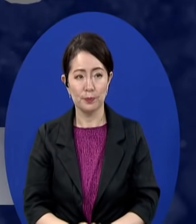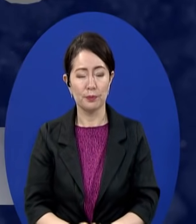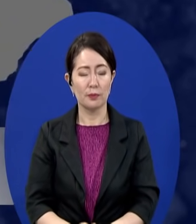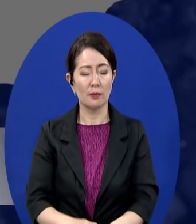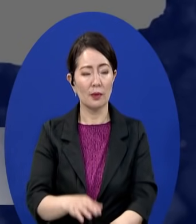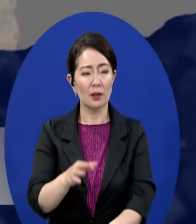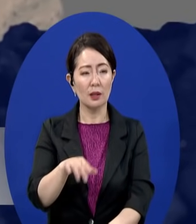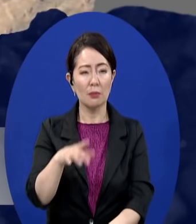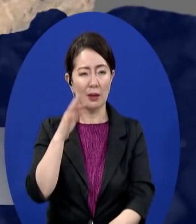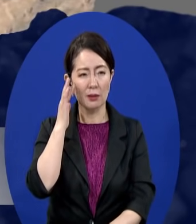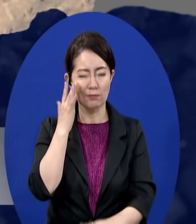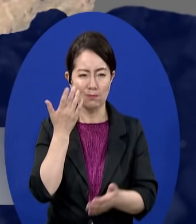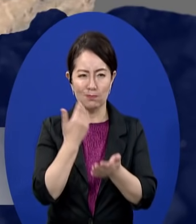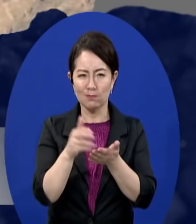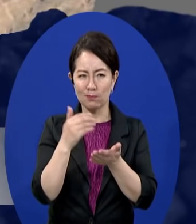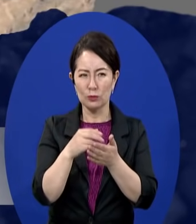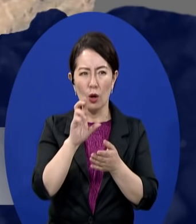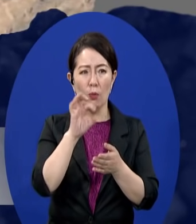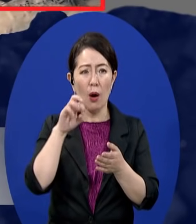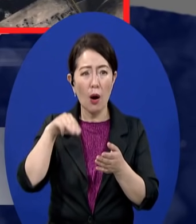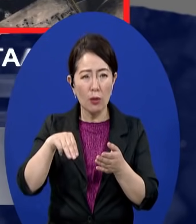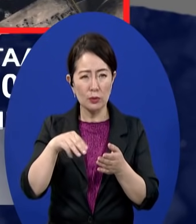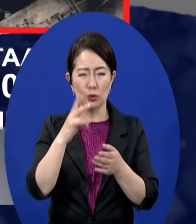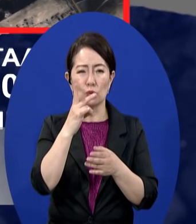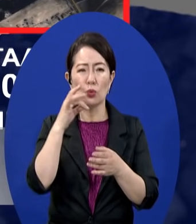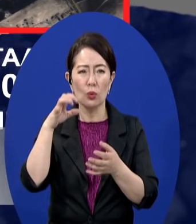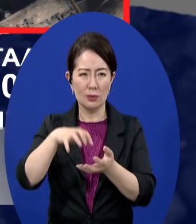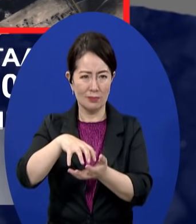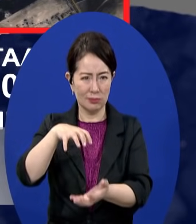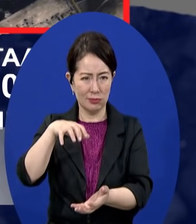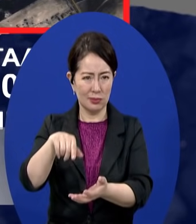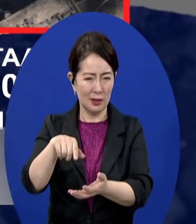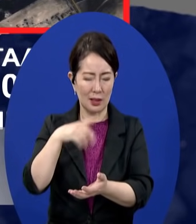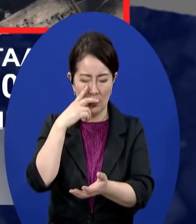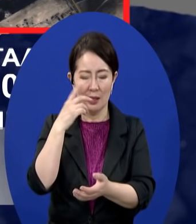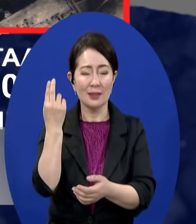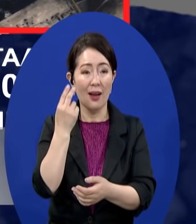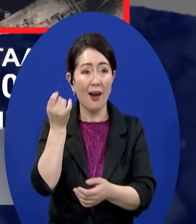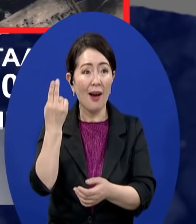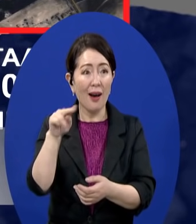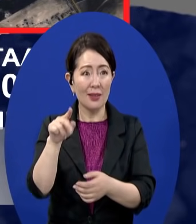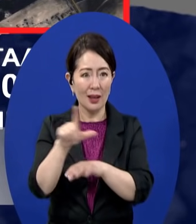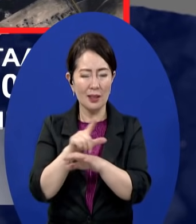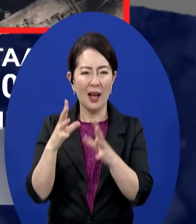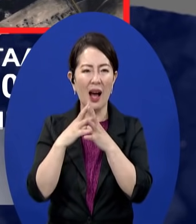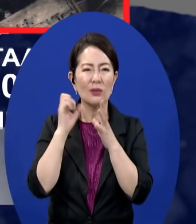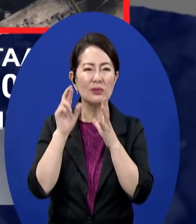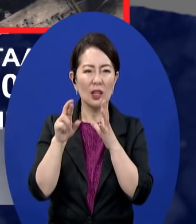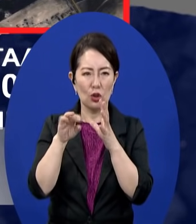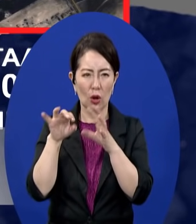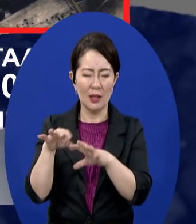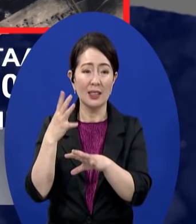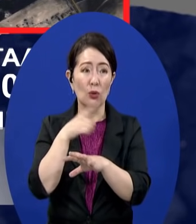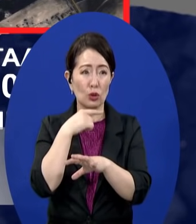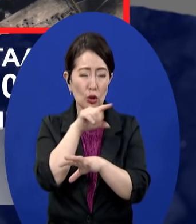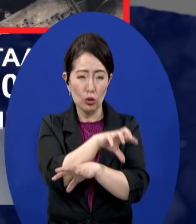Соёлын экспортын голлох бомтуудад хоригдлогдсон нүүрсний хэмжээг харуул гашуун сухай чиглэлийн цагаан хатдах талбайд 10 сая тонн. Таван толгой